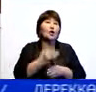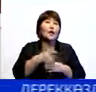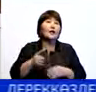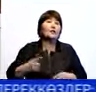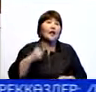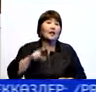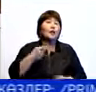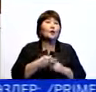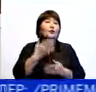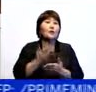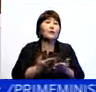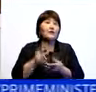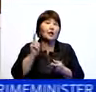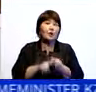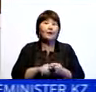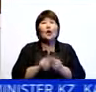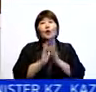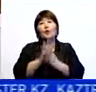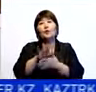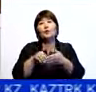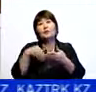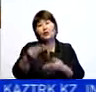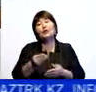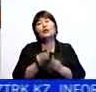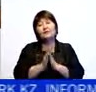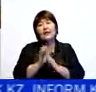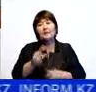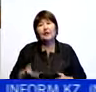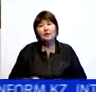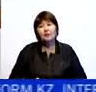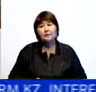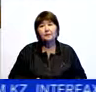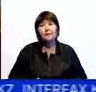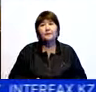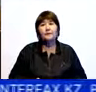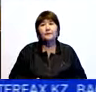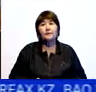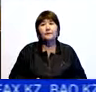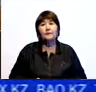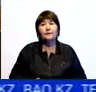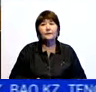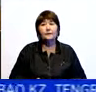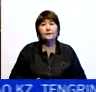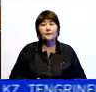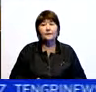басшысына осы мәселеге байланысты өтінім беруді тапсырды. Әкімжан Жолтаев, Сырым Өтегенов, Төреғат Қожахметов, Қызылорда телеарнасы.